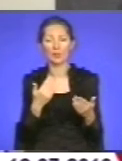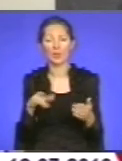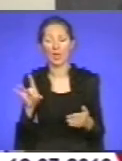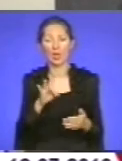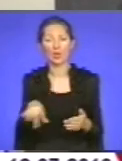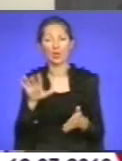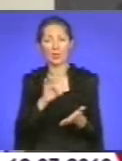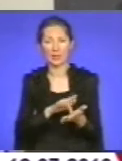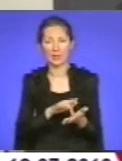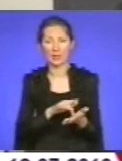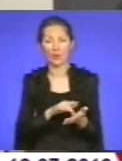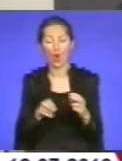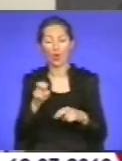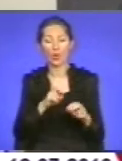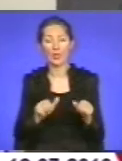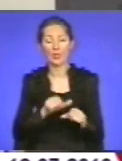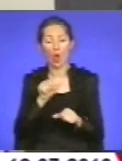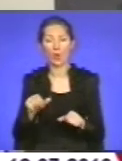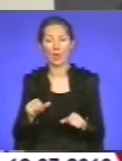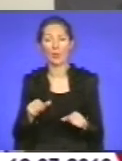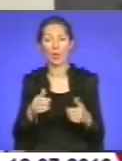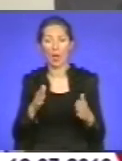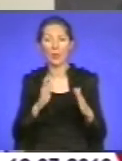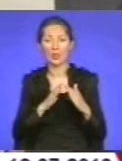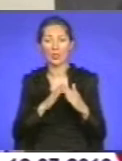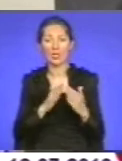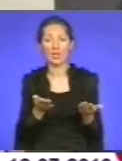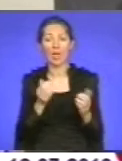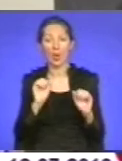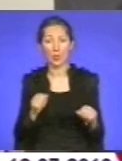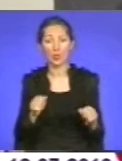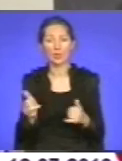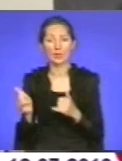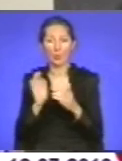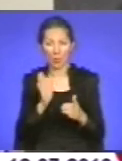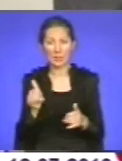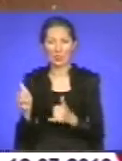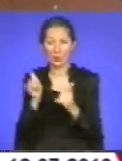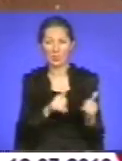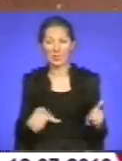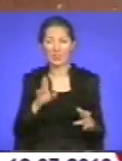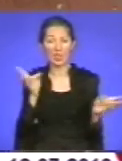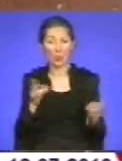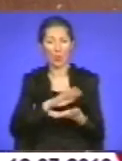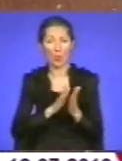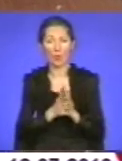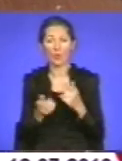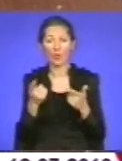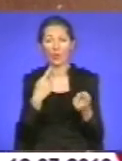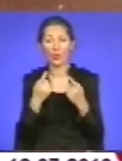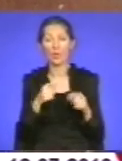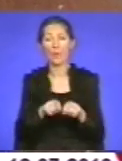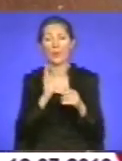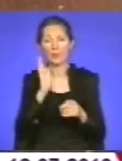районних центрів, це шукаються окремі пристосовані приміщення, де зможуть бути забезпечені усі необхідні умови. Говорячи про перспективу